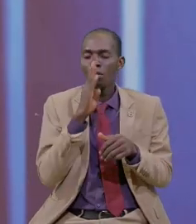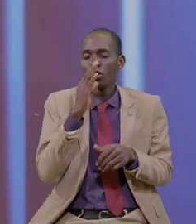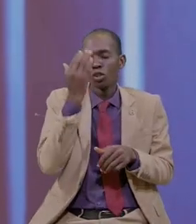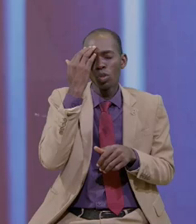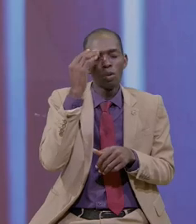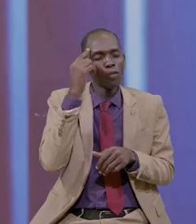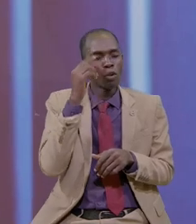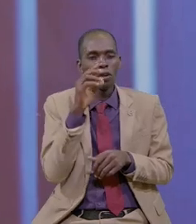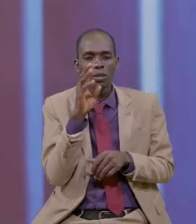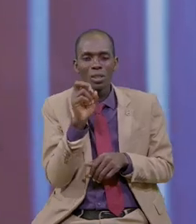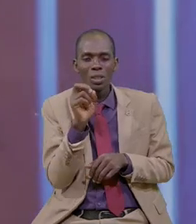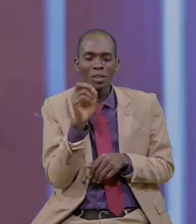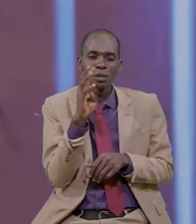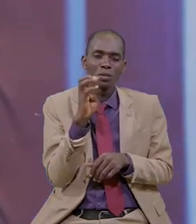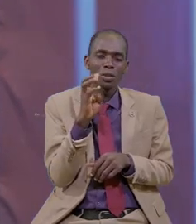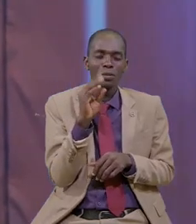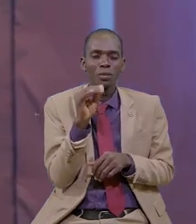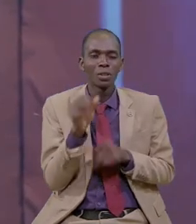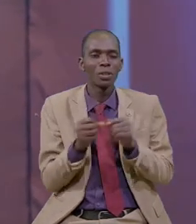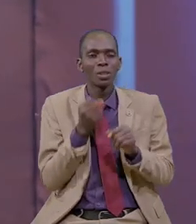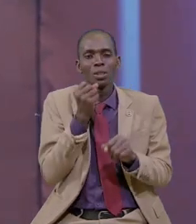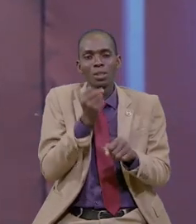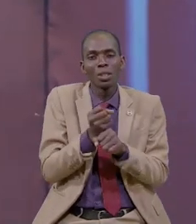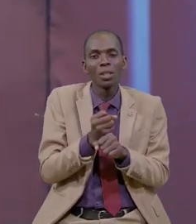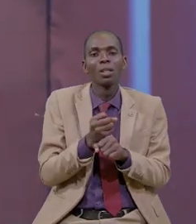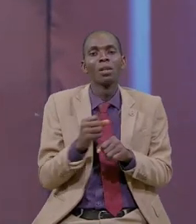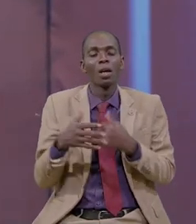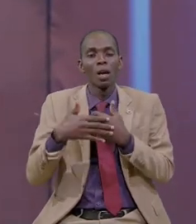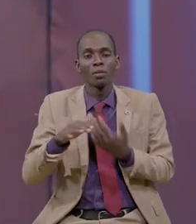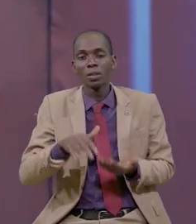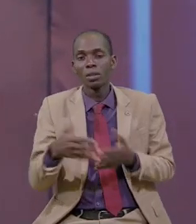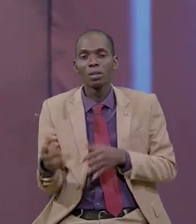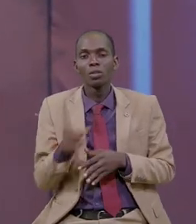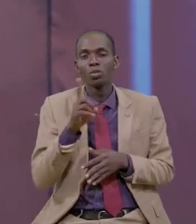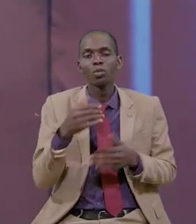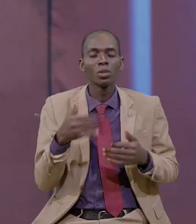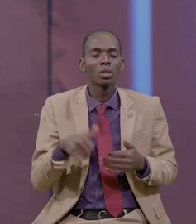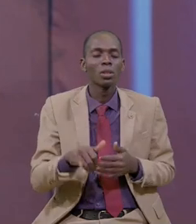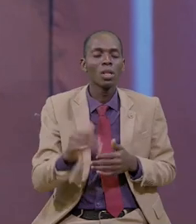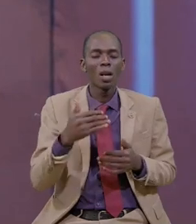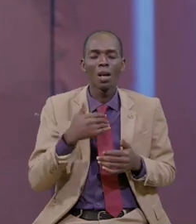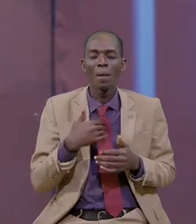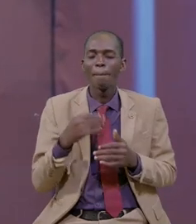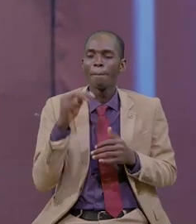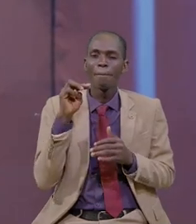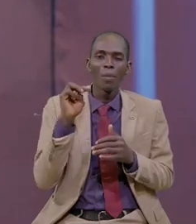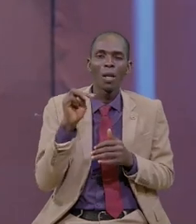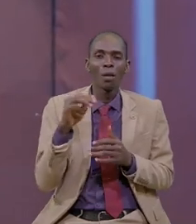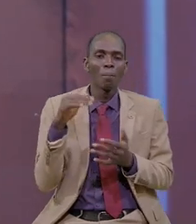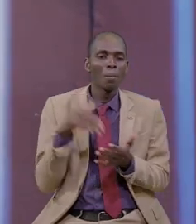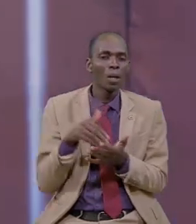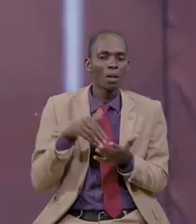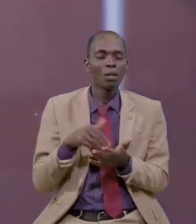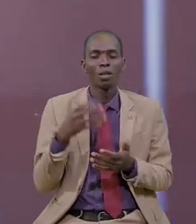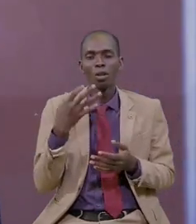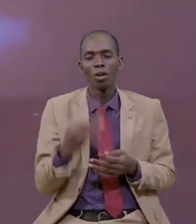mort, tu as 1000 ans, des millions d'années, des milliards d'années pour toujours